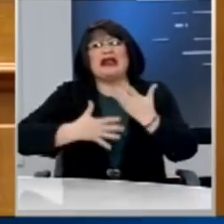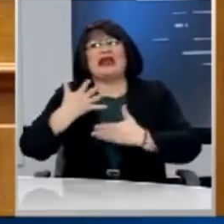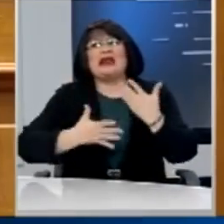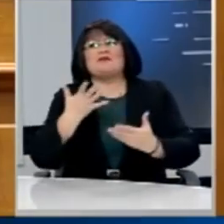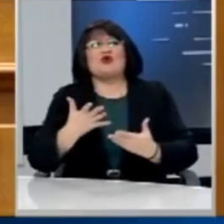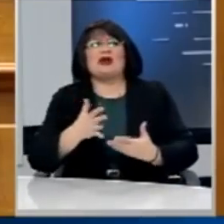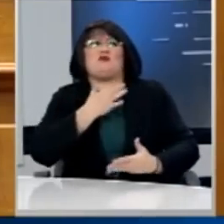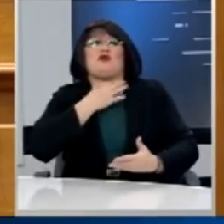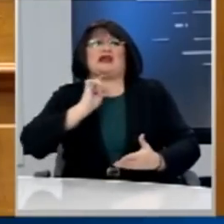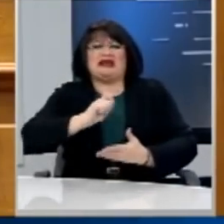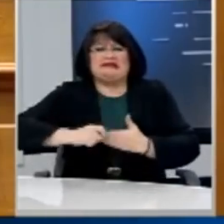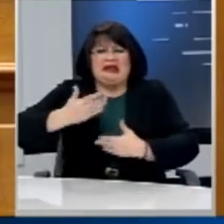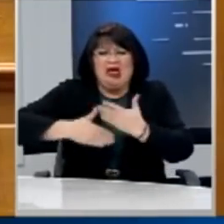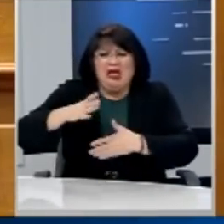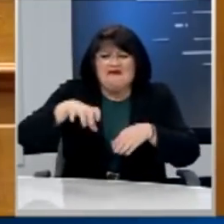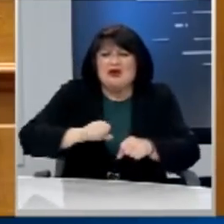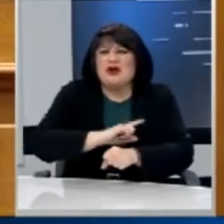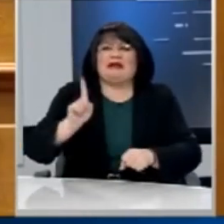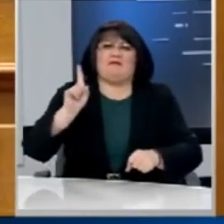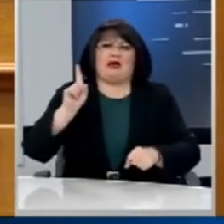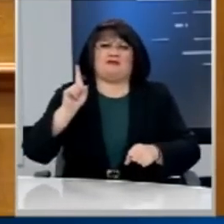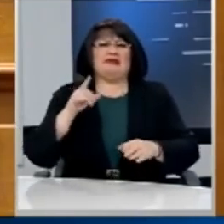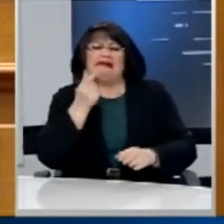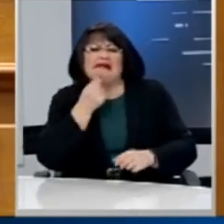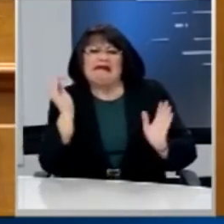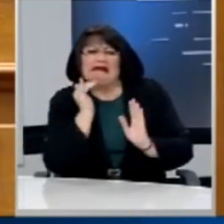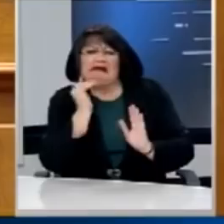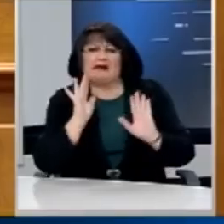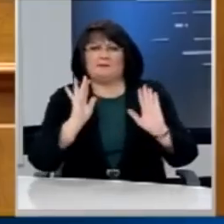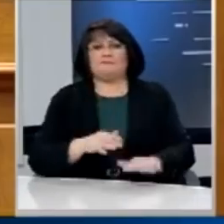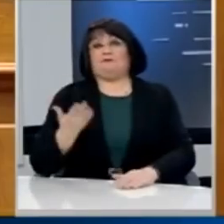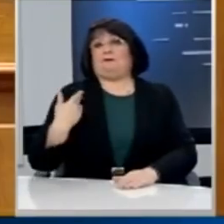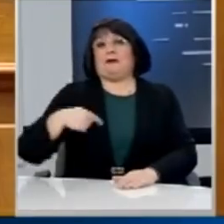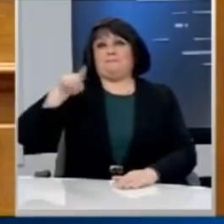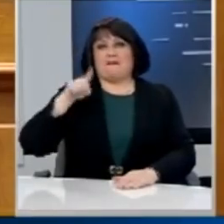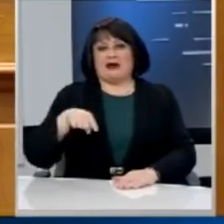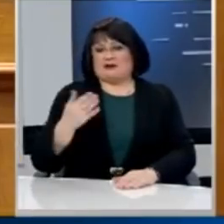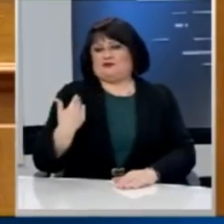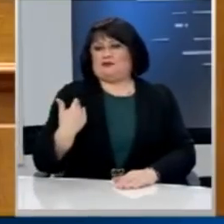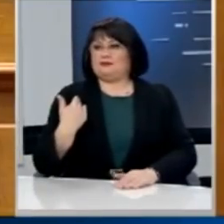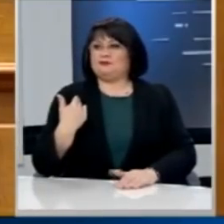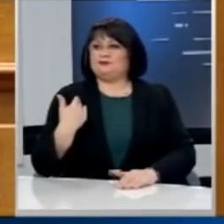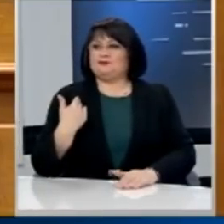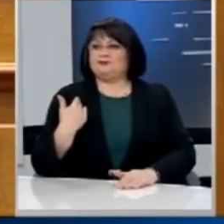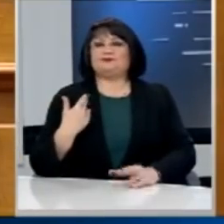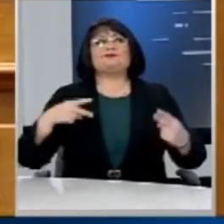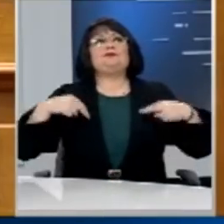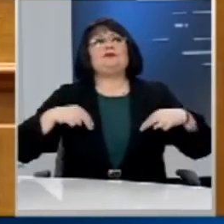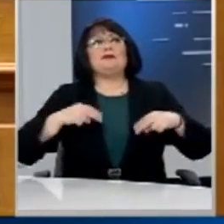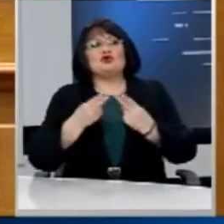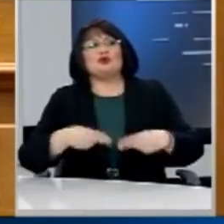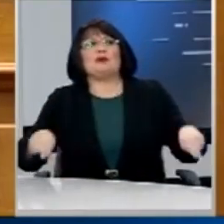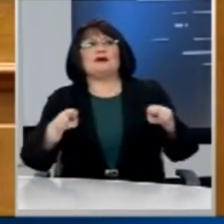από περιττή γραφειοκρατία. Μόλις προλίγων ημερών, η Διυπουργική